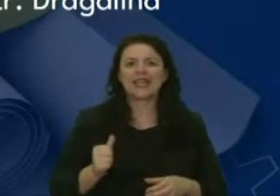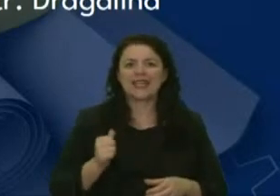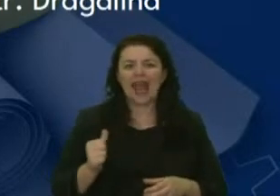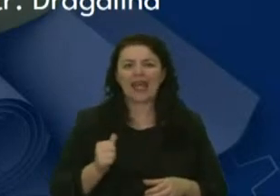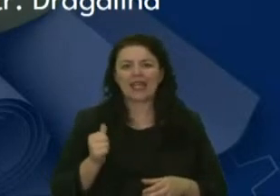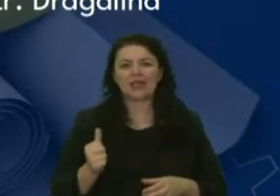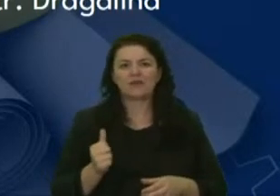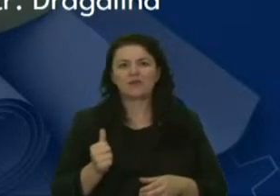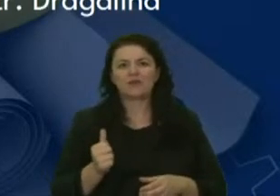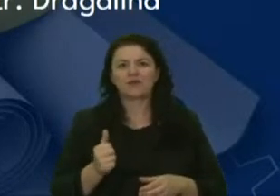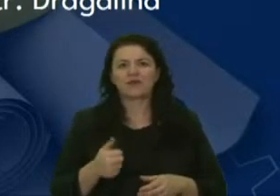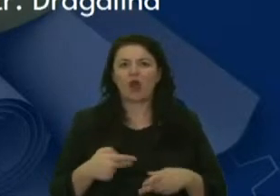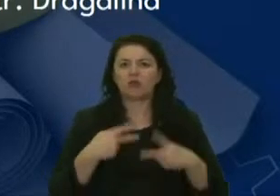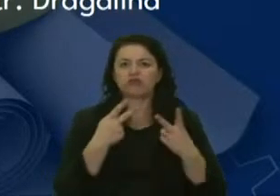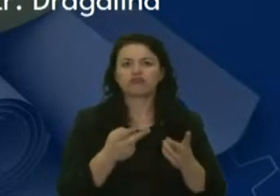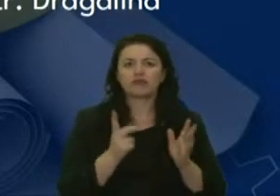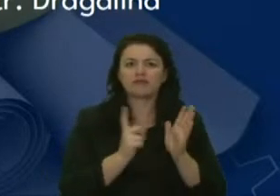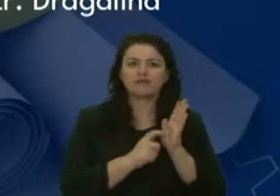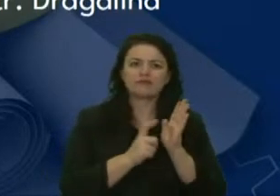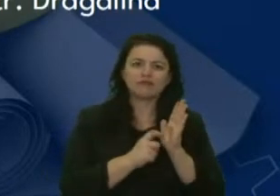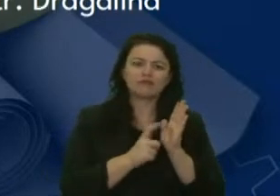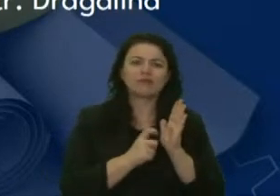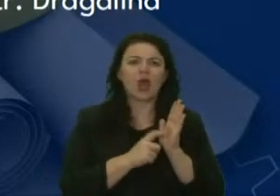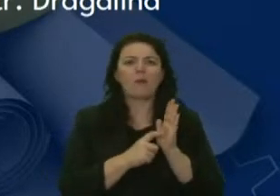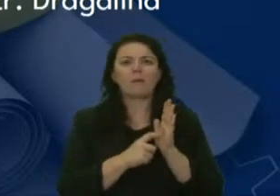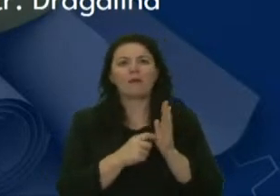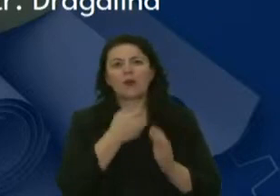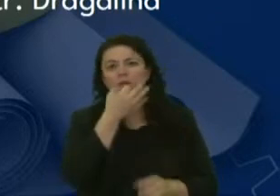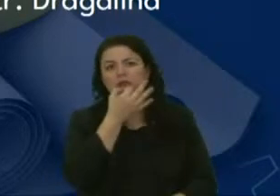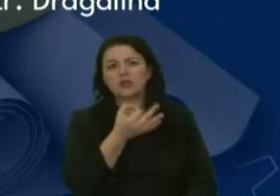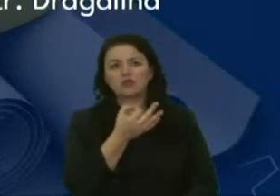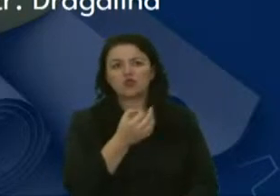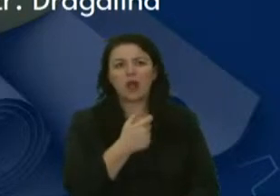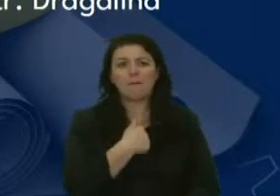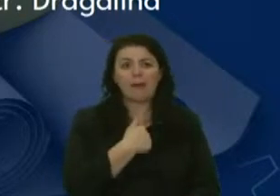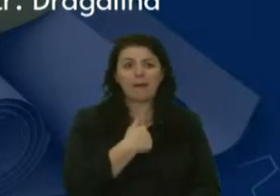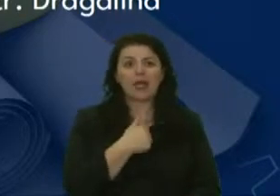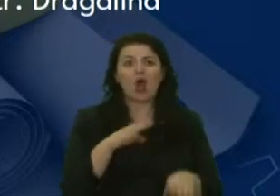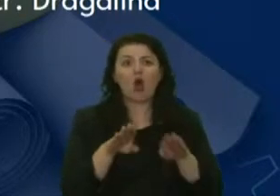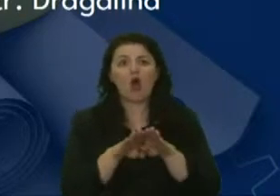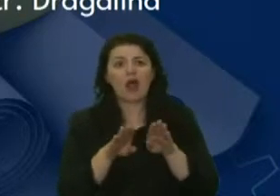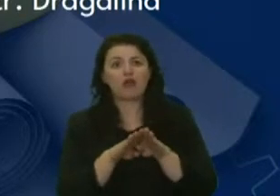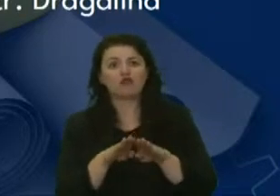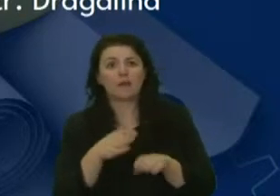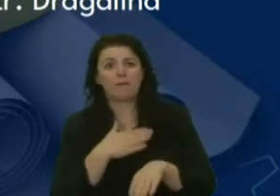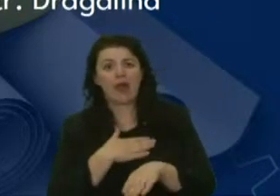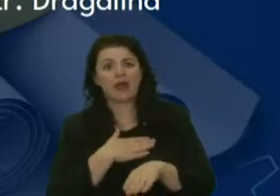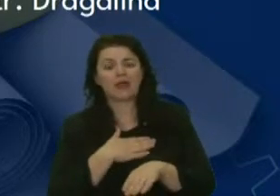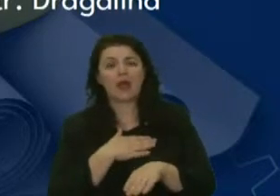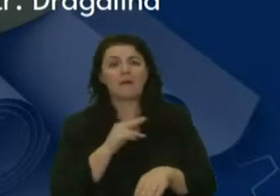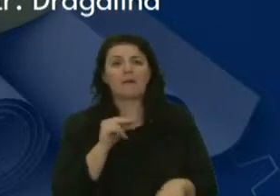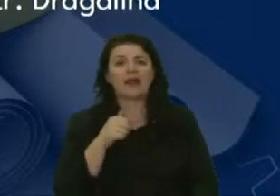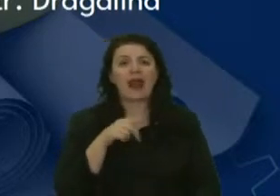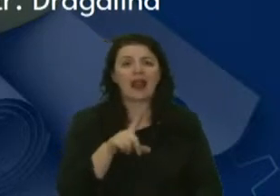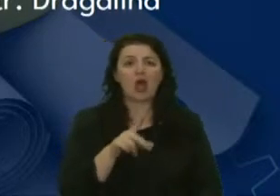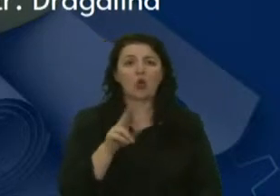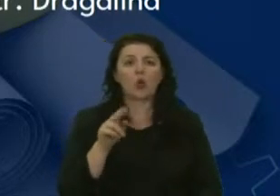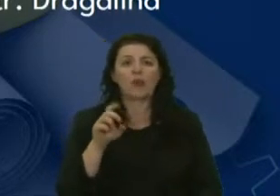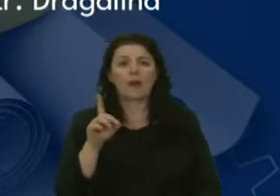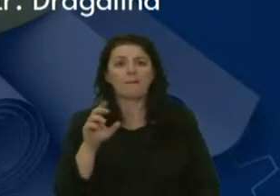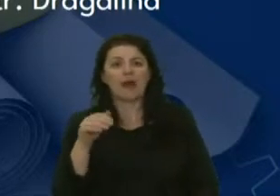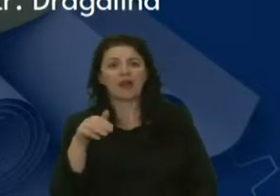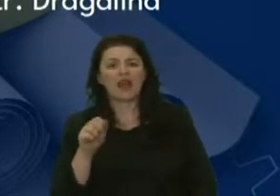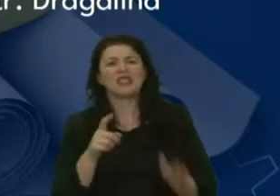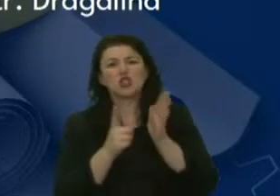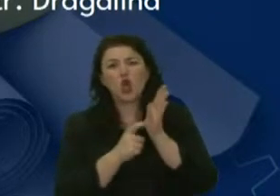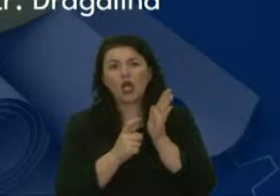tineri ne au trimis sesizări m au abordat și pe mine și pe colegii mei din PNL și UDMR